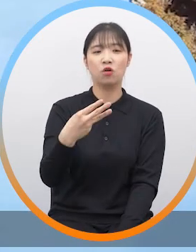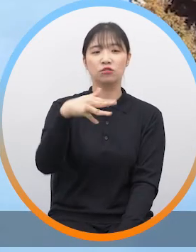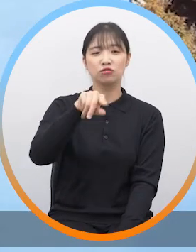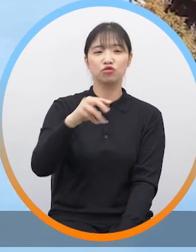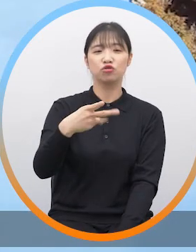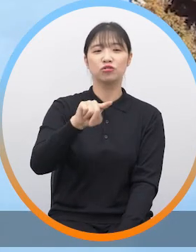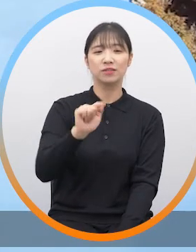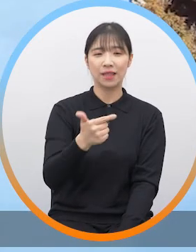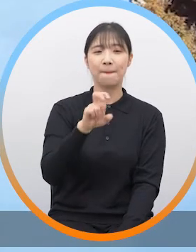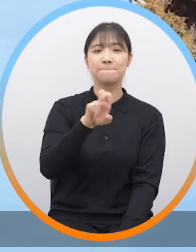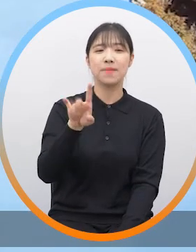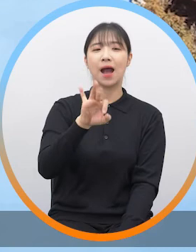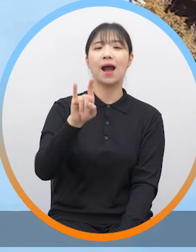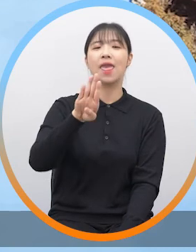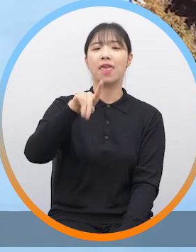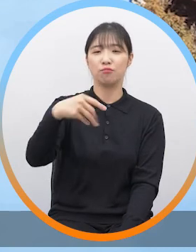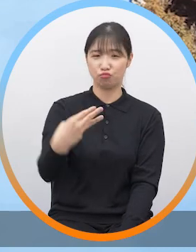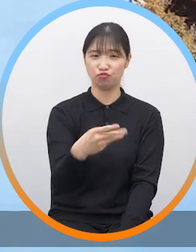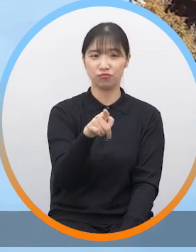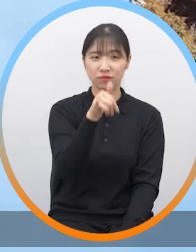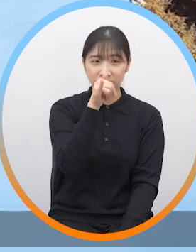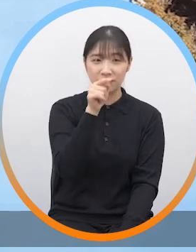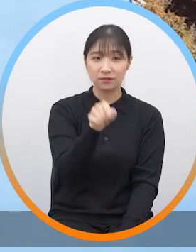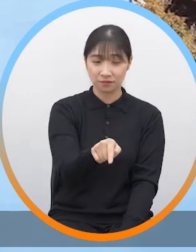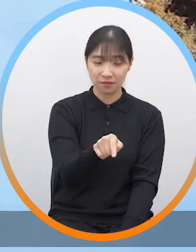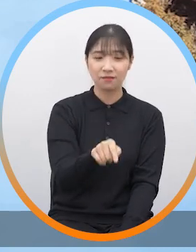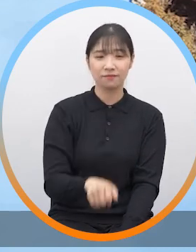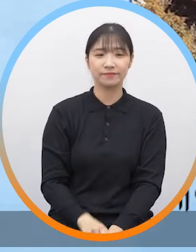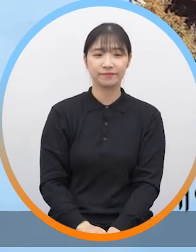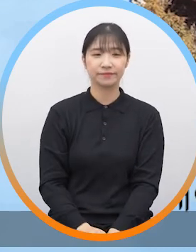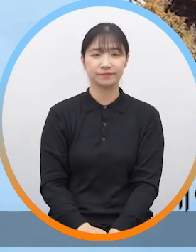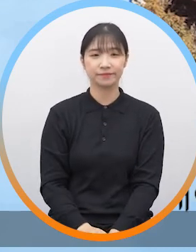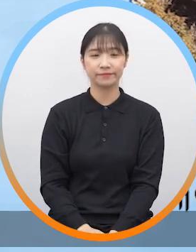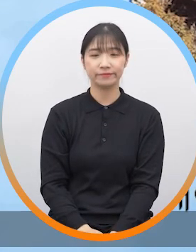마예불이라고 하는 이 마예불이 있는데요. 이 마예불은